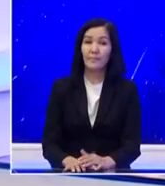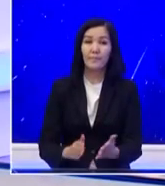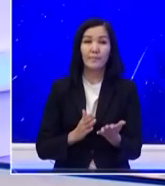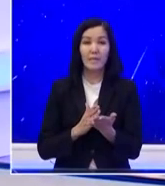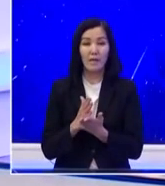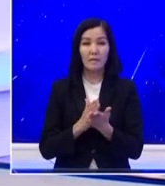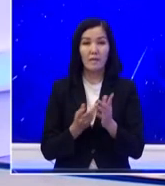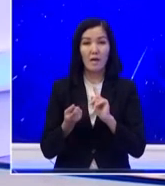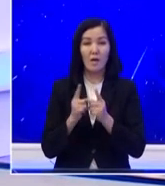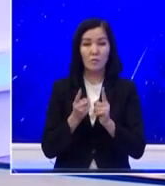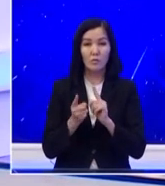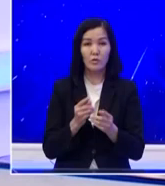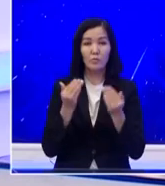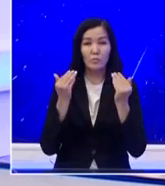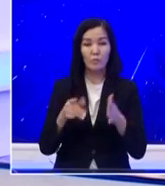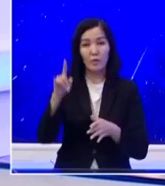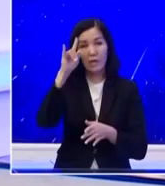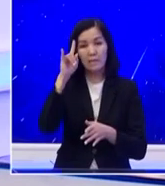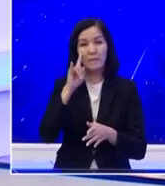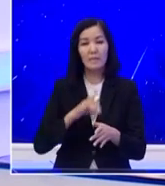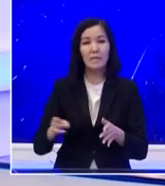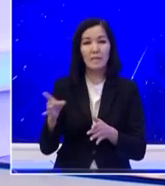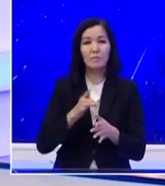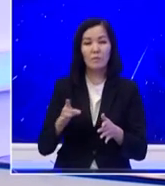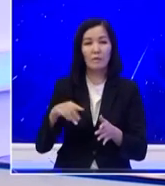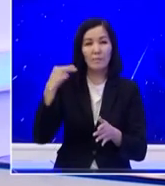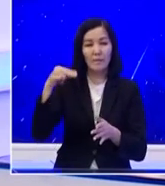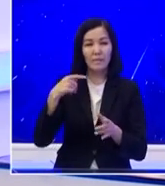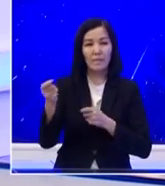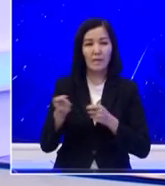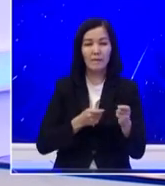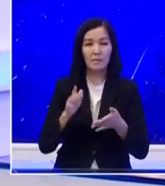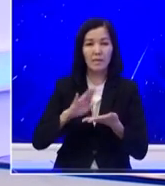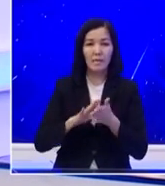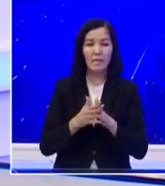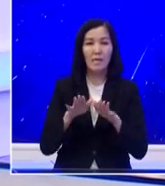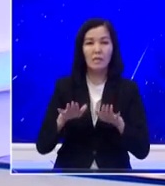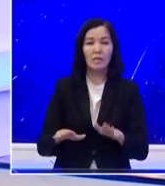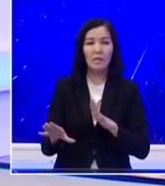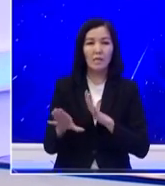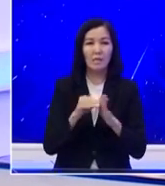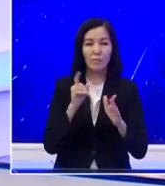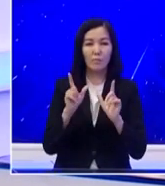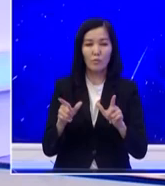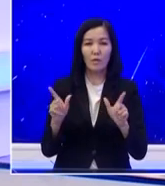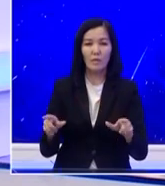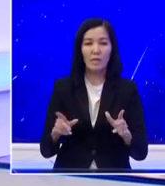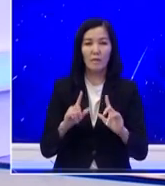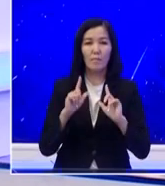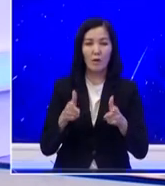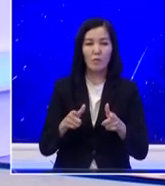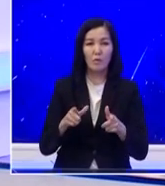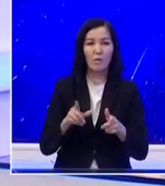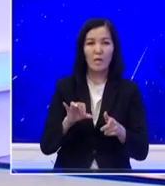Кадрлік ауыс түйіс. Бүгін Қазақстан Республикасының президент әкімшілігінің келісімімен жергілікті мәслихат депутаттарының мақылдауымен